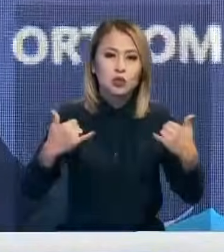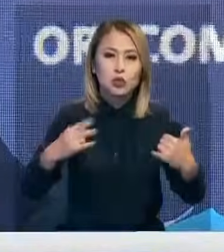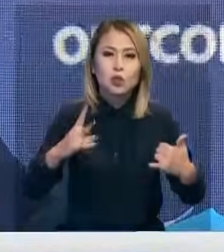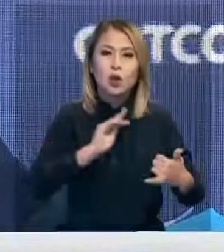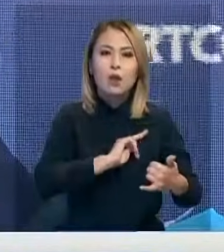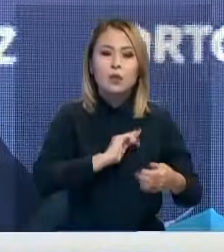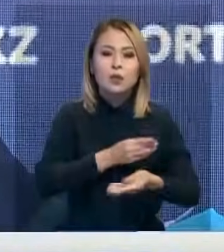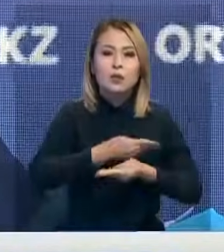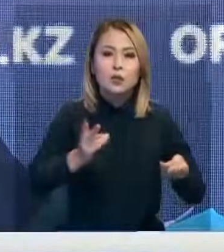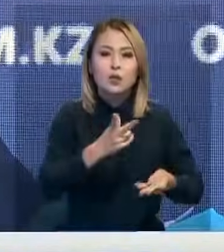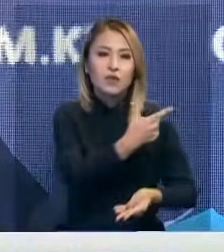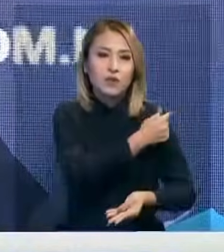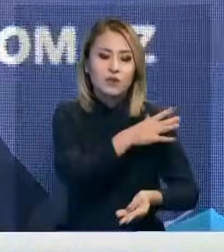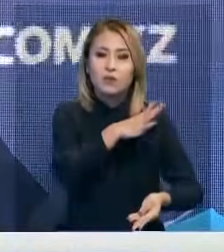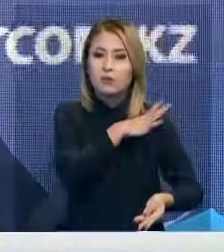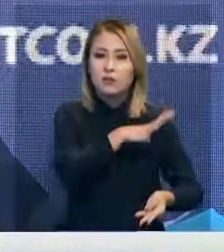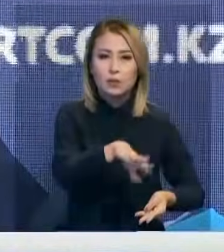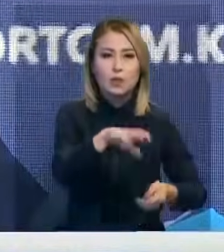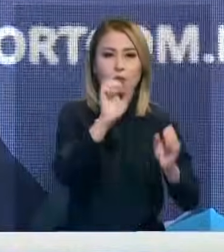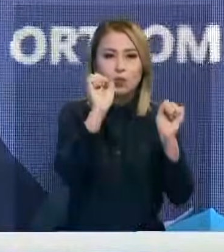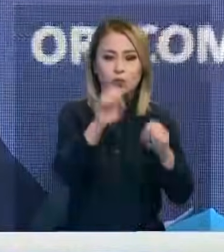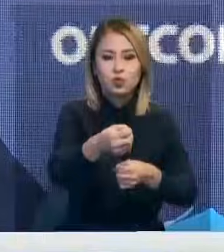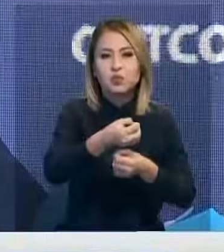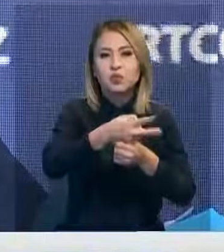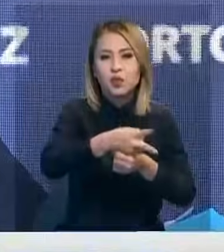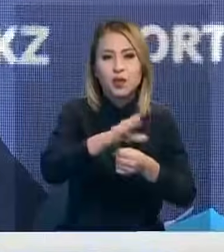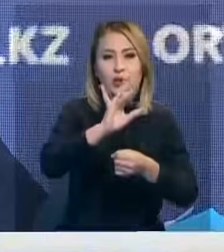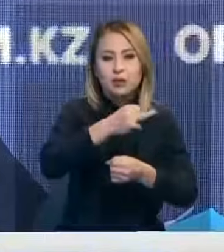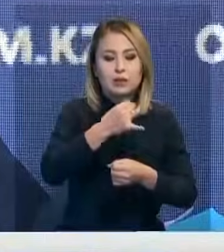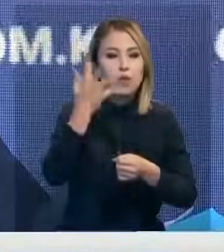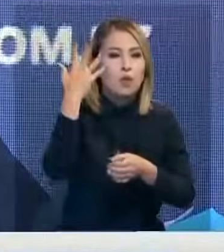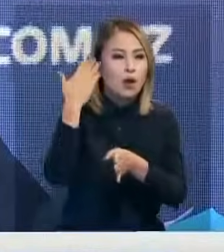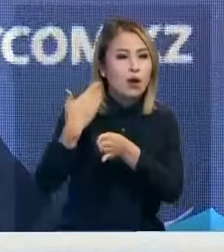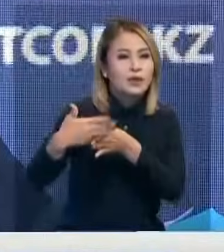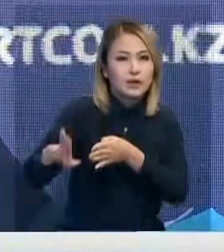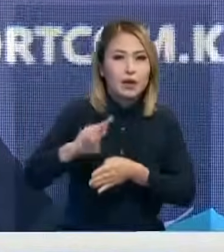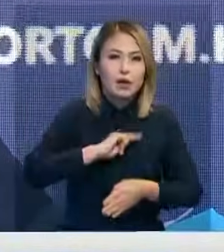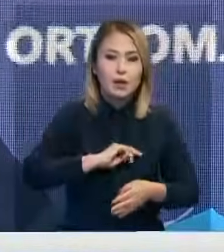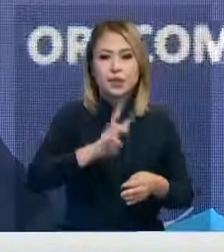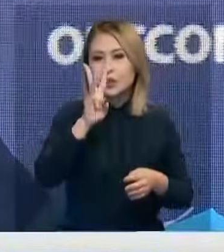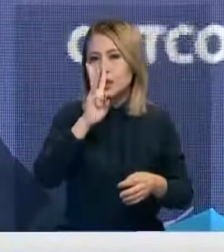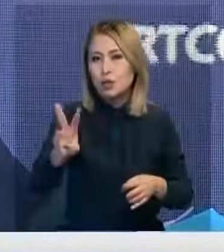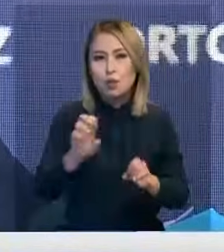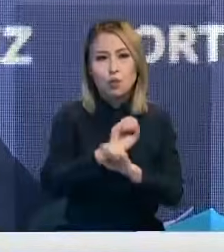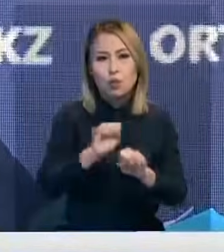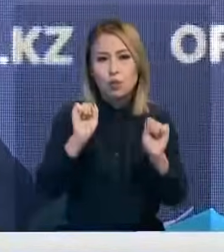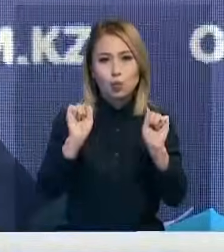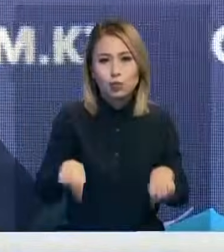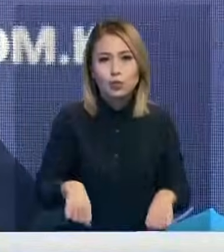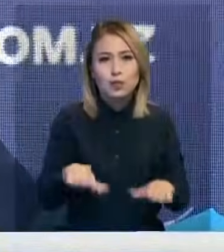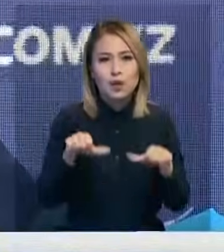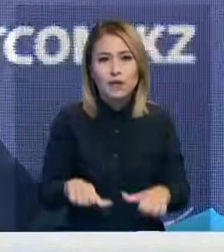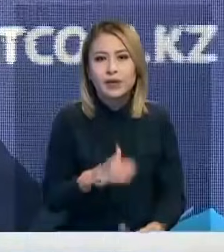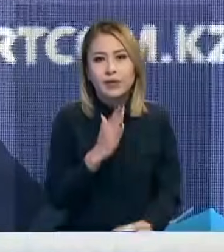берушілер вакцина алмаған жұмысшыларды еңбектен шеттете алады. Тіпті жұмыстан шеттетілген уақытта айлық төлемеуге де құқығы бар.